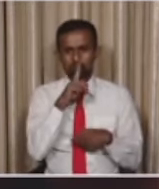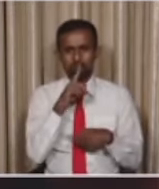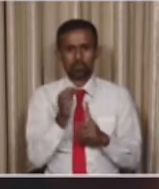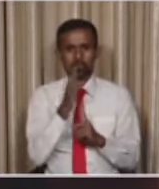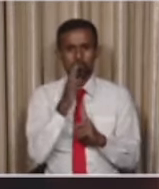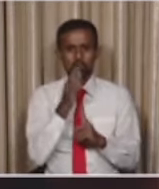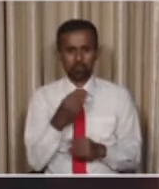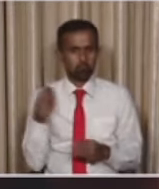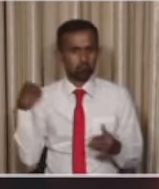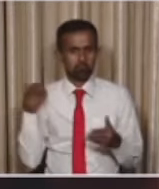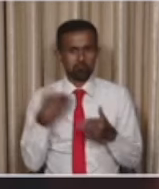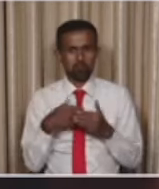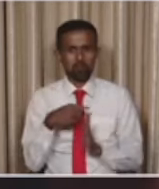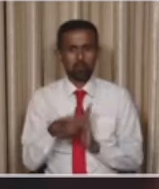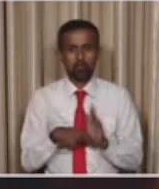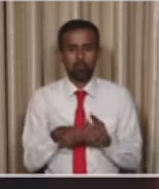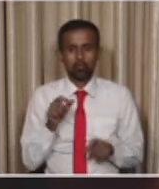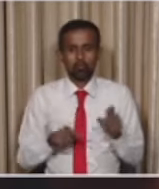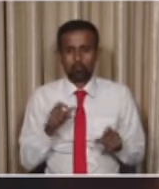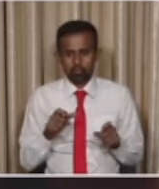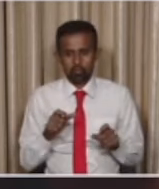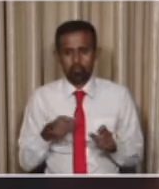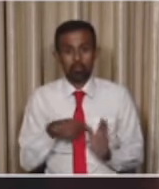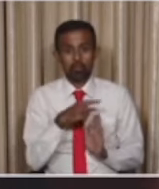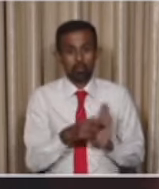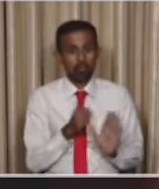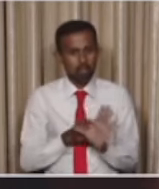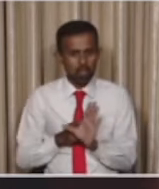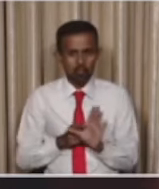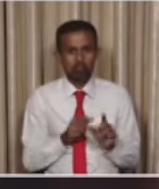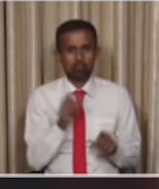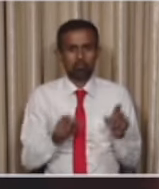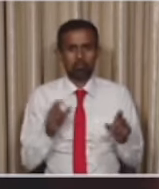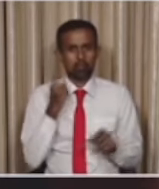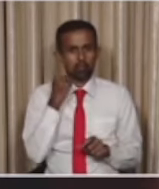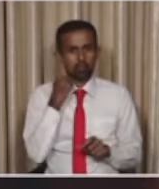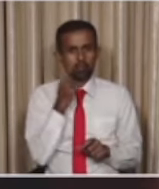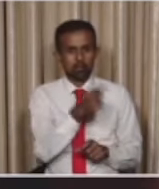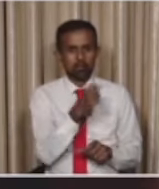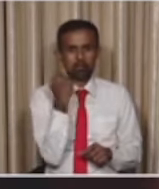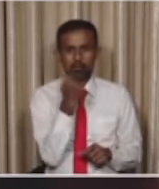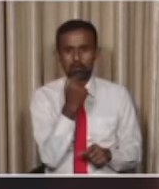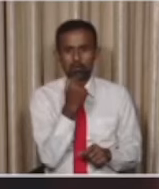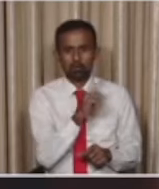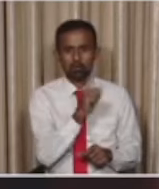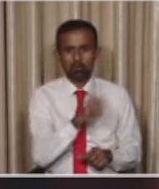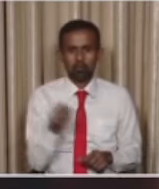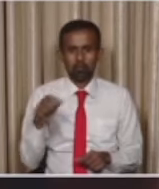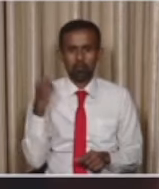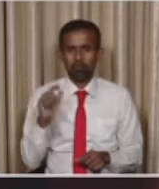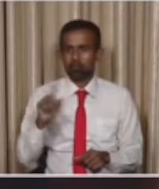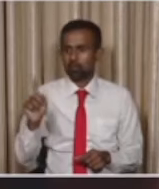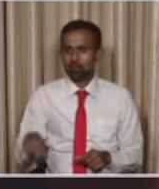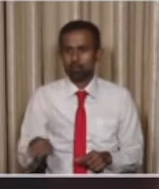වෙලා මේන්ඩිකේ මේ රටේ මිනිස්සුන් මේ රටේ හැම මිනිහම හිතාගෙන ඉන්නේ මේ අරයාගේ රැස්වීමටත් 10000යි, මෙයාගේ